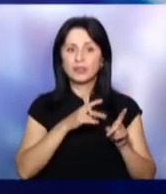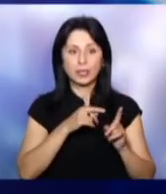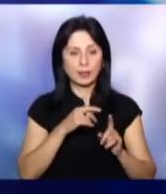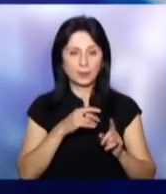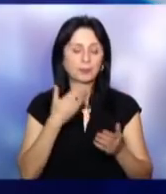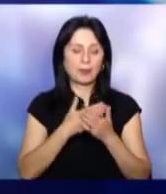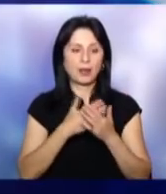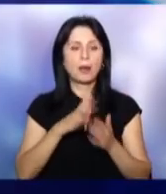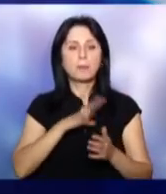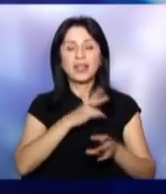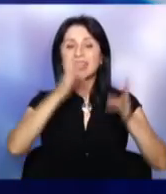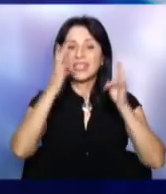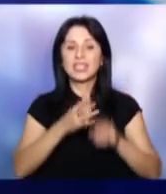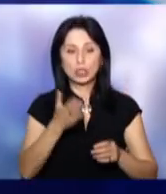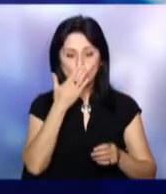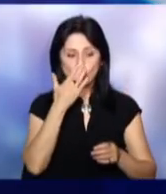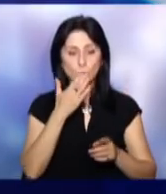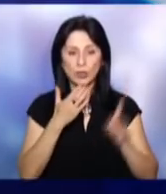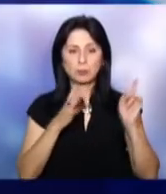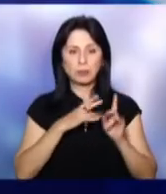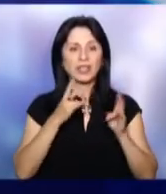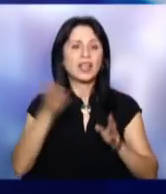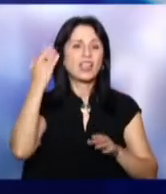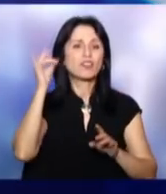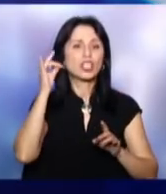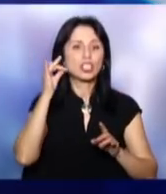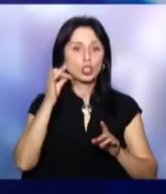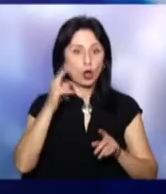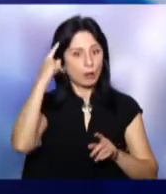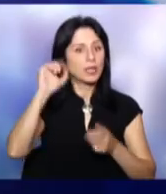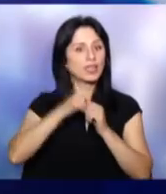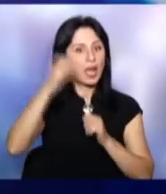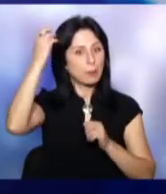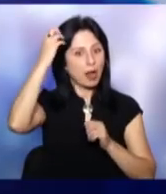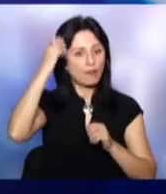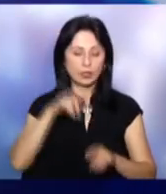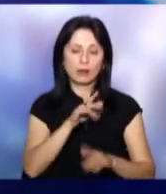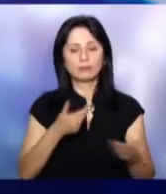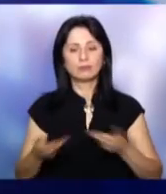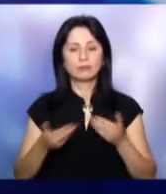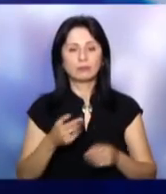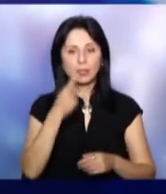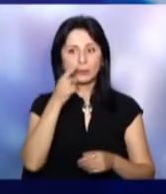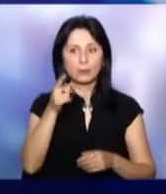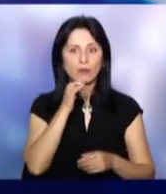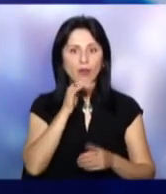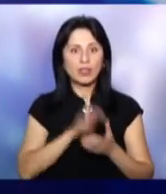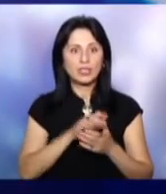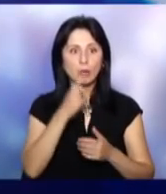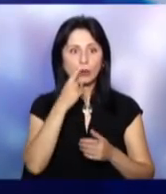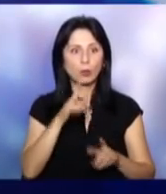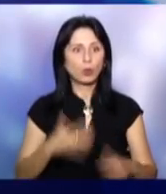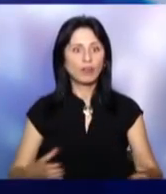ამ სუნის შეგრძნება, რომელიც საერთოდ ცნობიერად არ გაგიფორმდა ფსიქიკაში, აღმოჩნდეს გამომწვევი ამ განგაშის